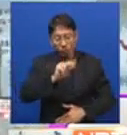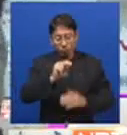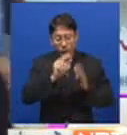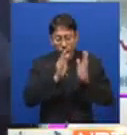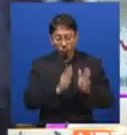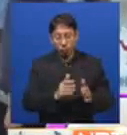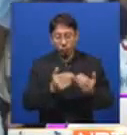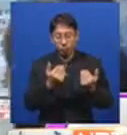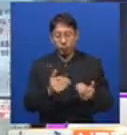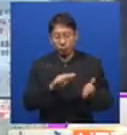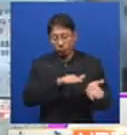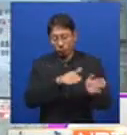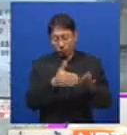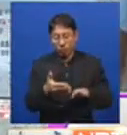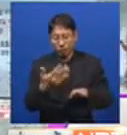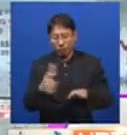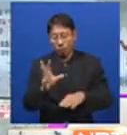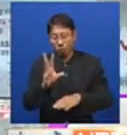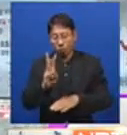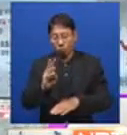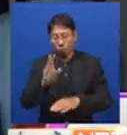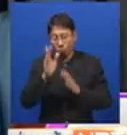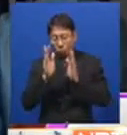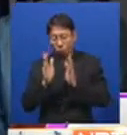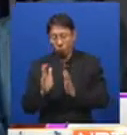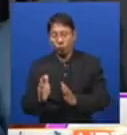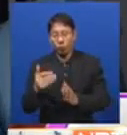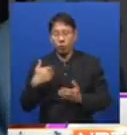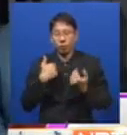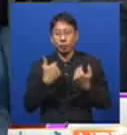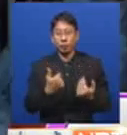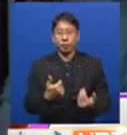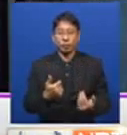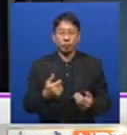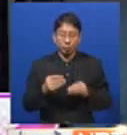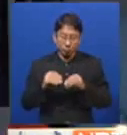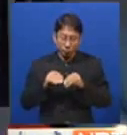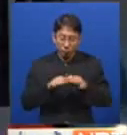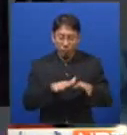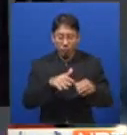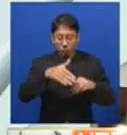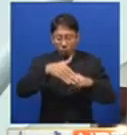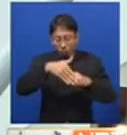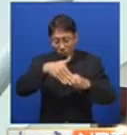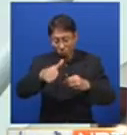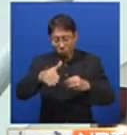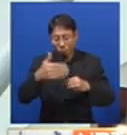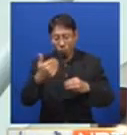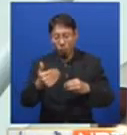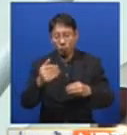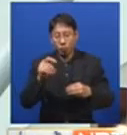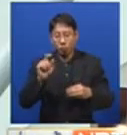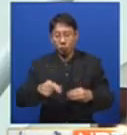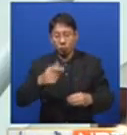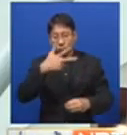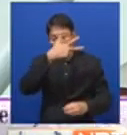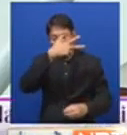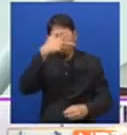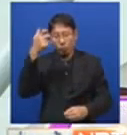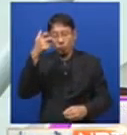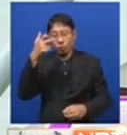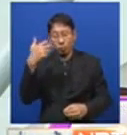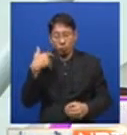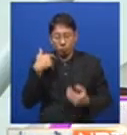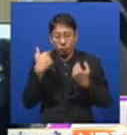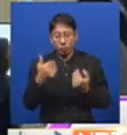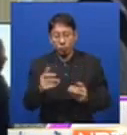จำนวนนี้มีผู้เสียชีวิตแล้วกว่า6รายนั้นแม้ว่าจะเป็นการระบาดภายนอกประเทศแต่เพื่อความไม่ประมาทประเทศไทยโด